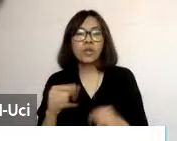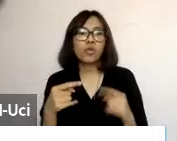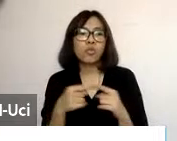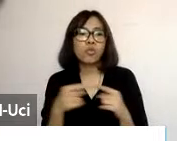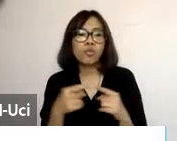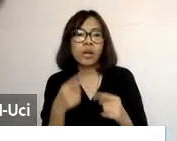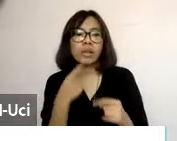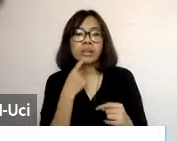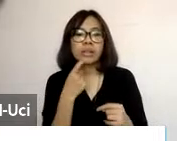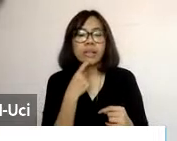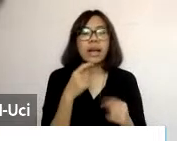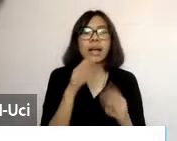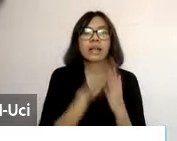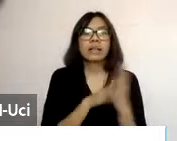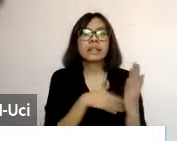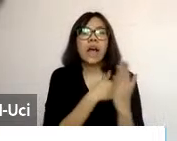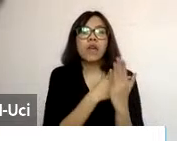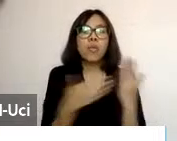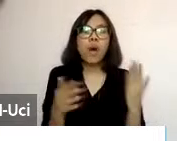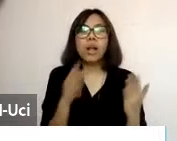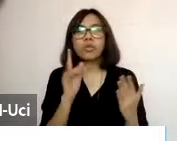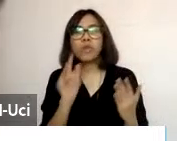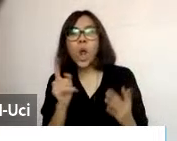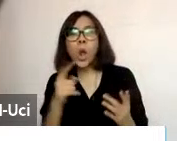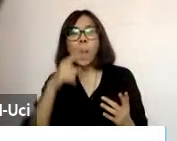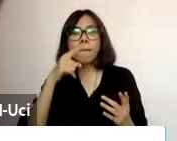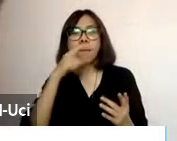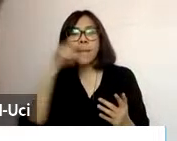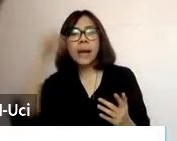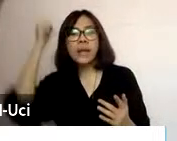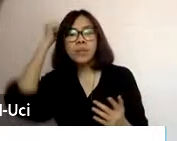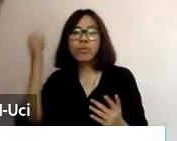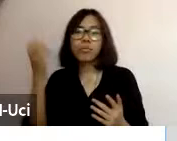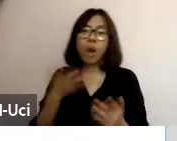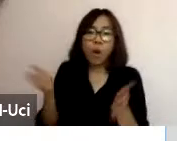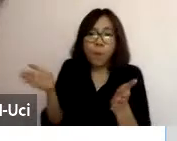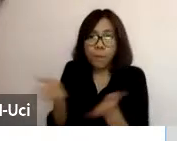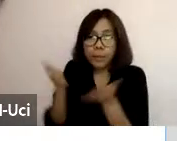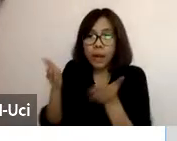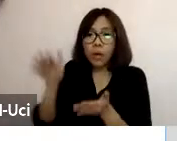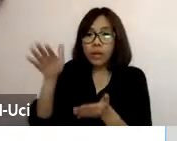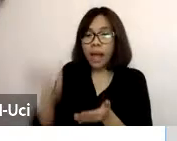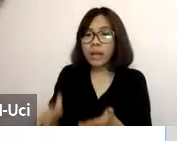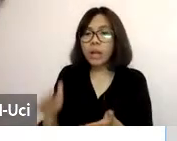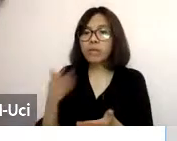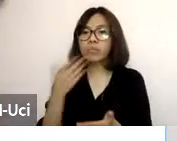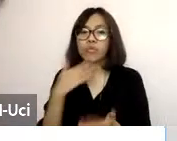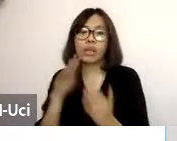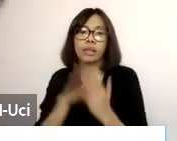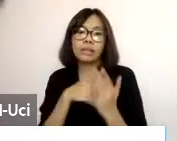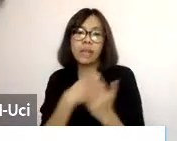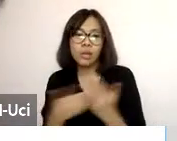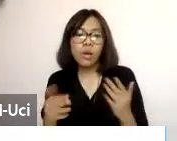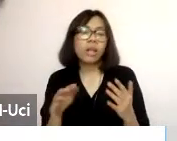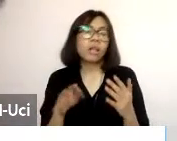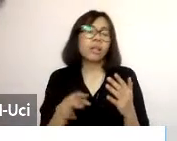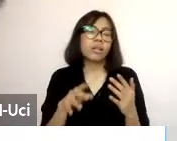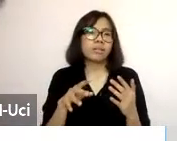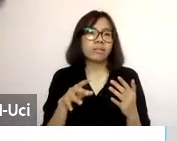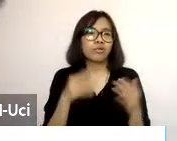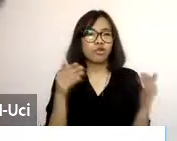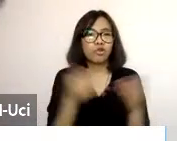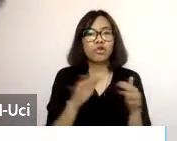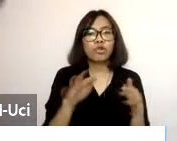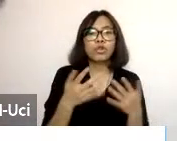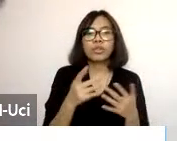jadwal Hak asuh bagi ayah dan ibu untuk anaknya serta apa namanya untuk pembagian harta gono gini nah ini yang